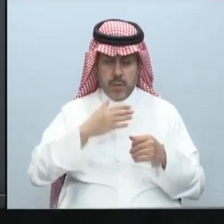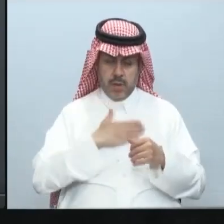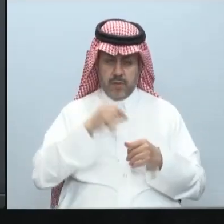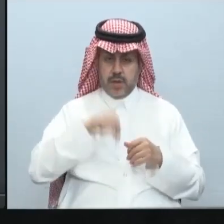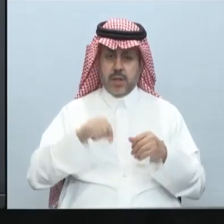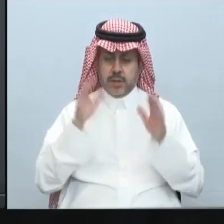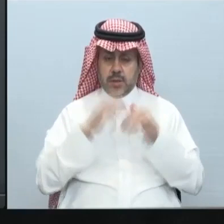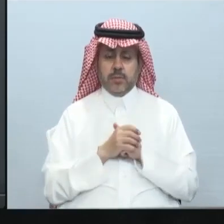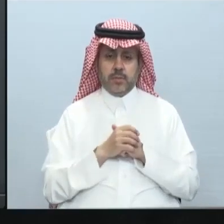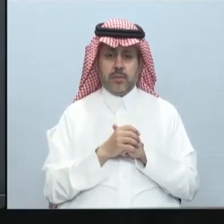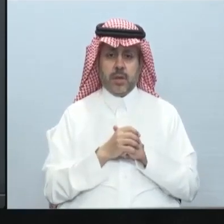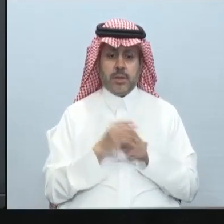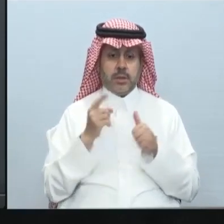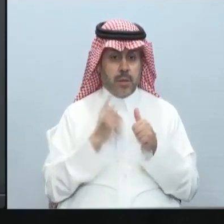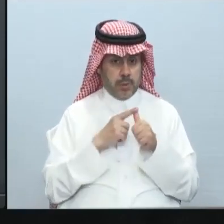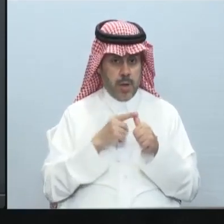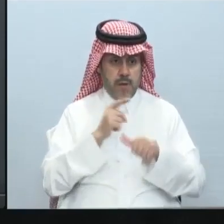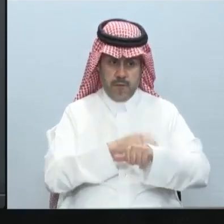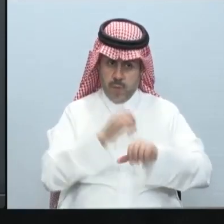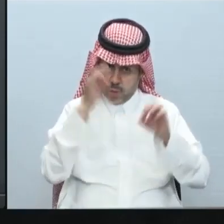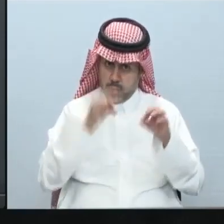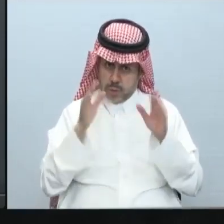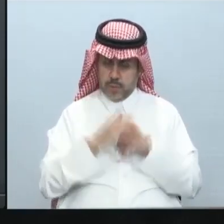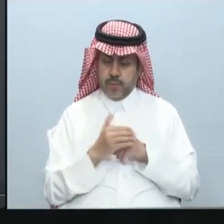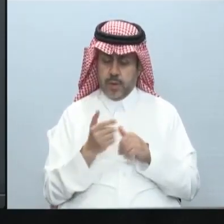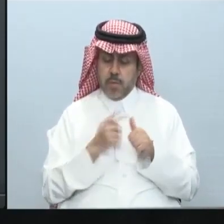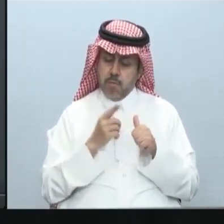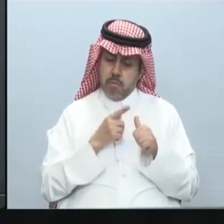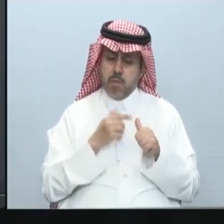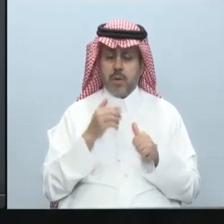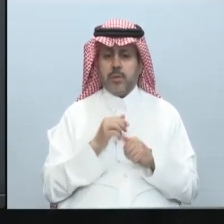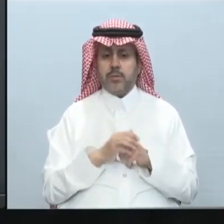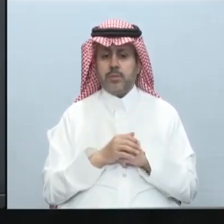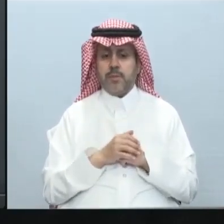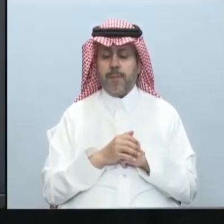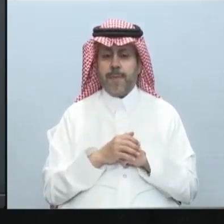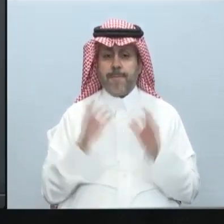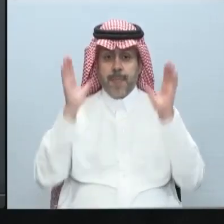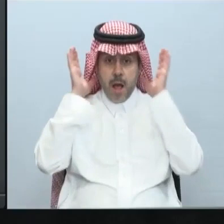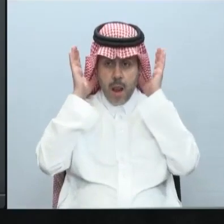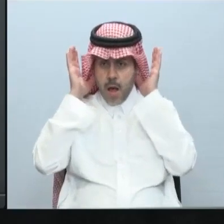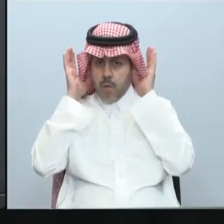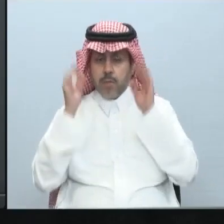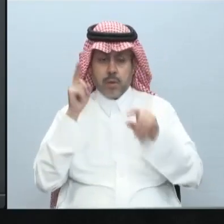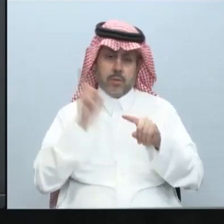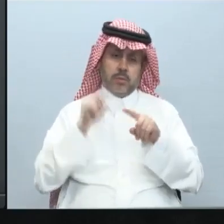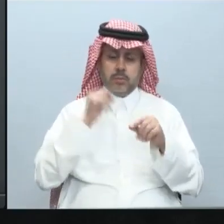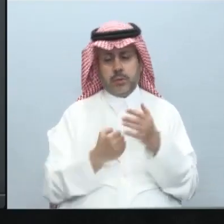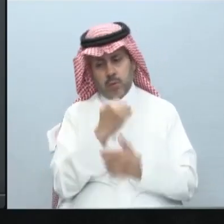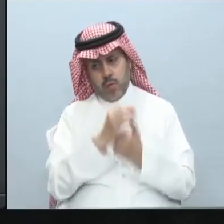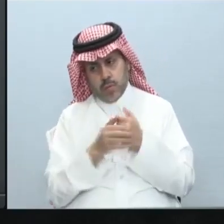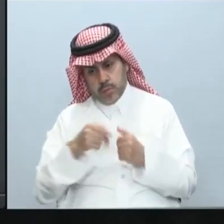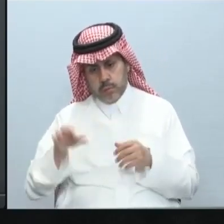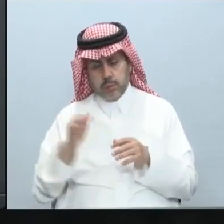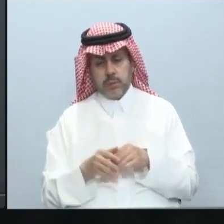الصلاه فتبدا في الوقت وقت وتحرص على التبكير وعجلت اليك ربي لترضى اول ما يؤذن المؤذن